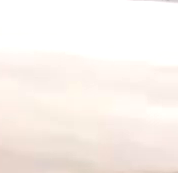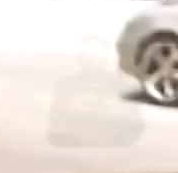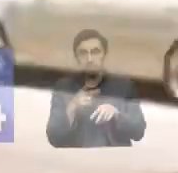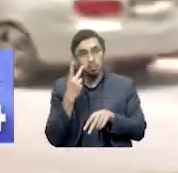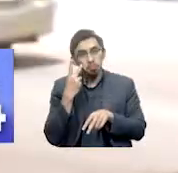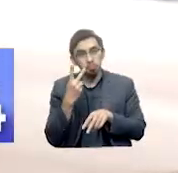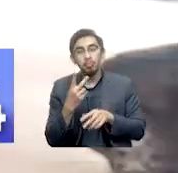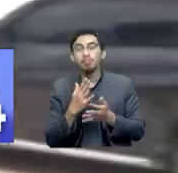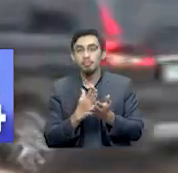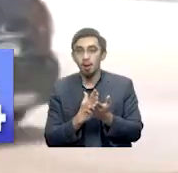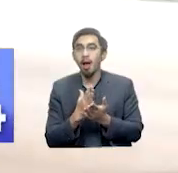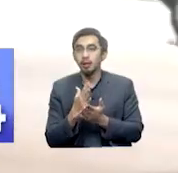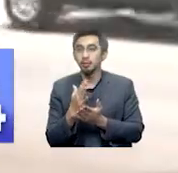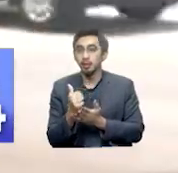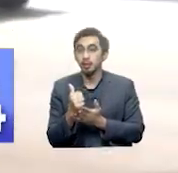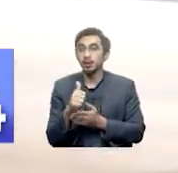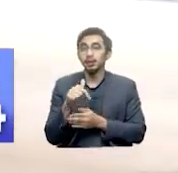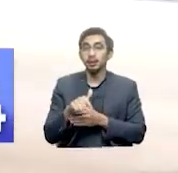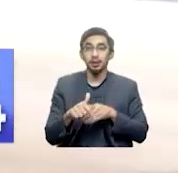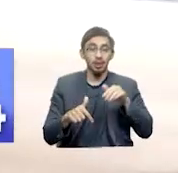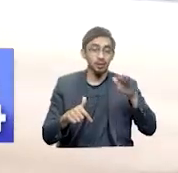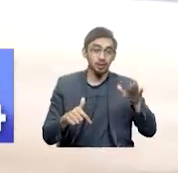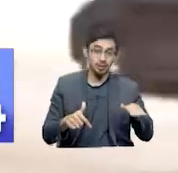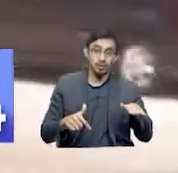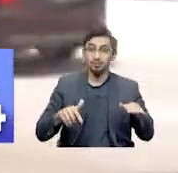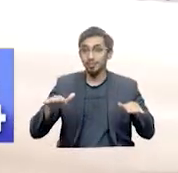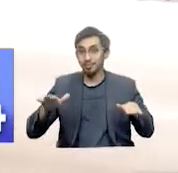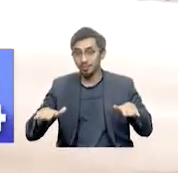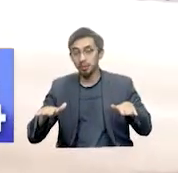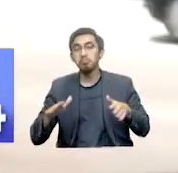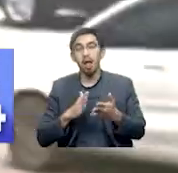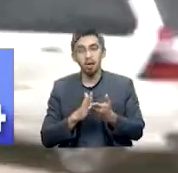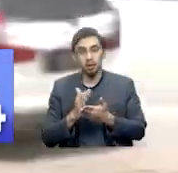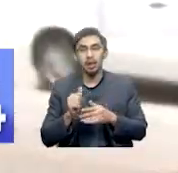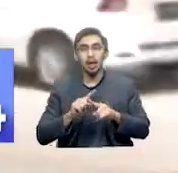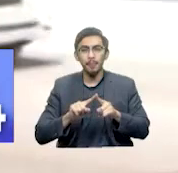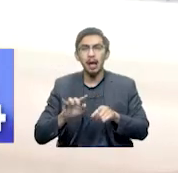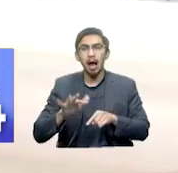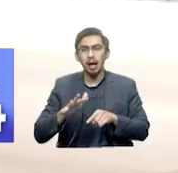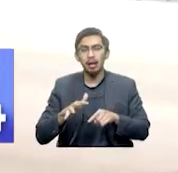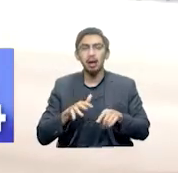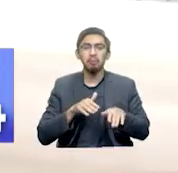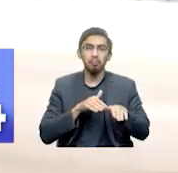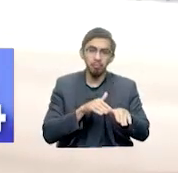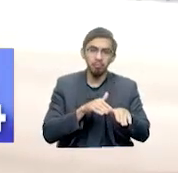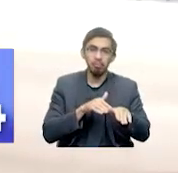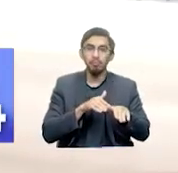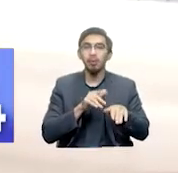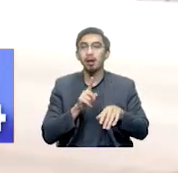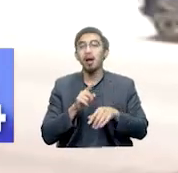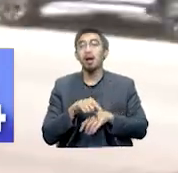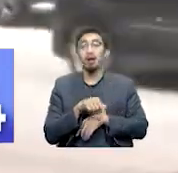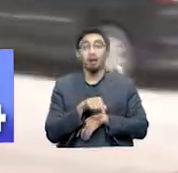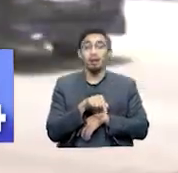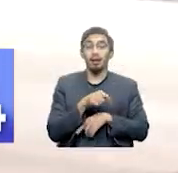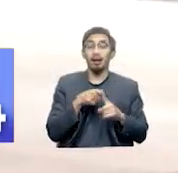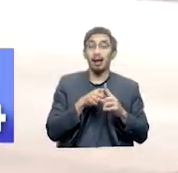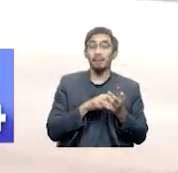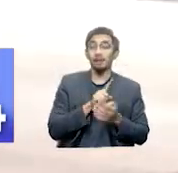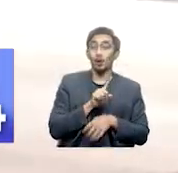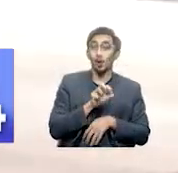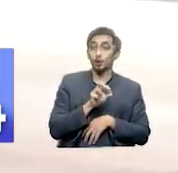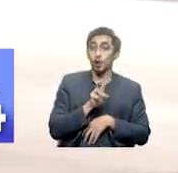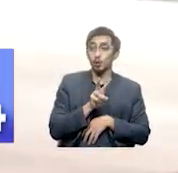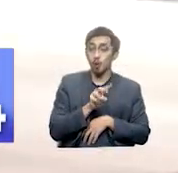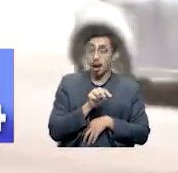jalur kiri maupun jalur kanan. Hanya sesekali terjadi ketersendatan di kilometer 102 ini. Ini tentunya